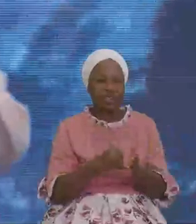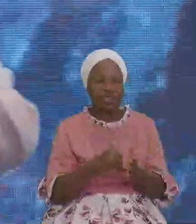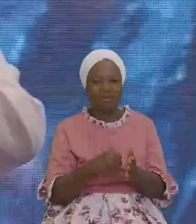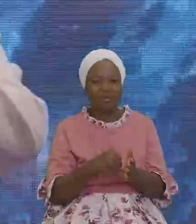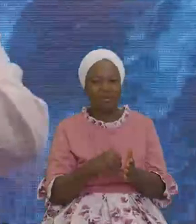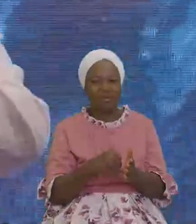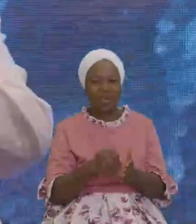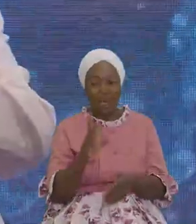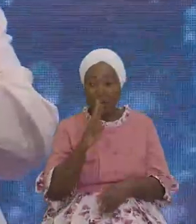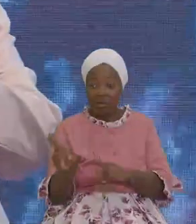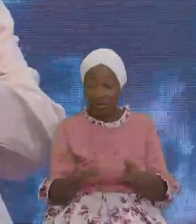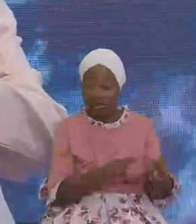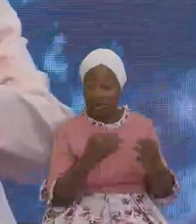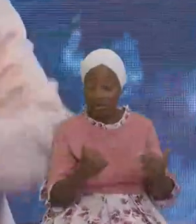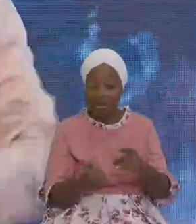Il le fera.